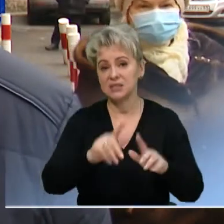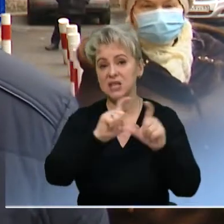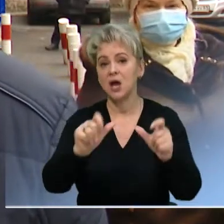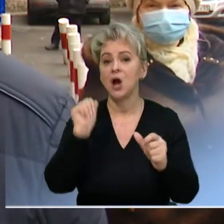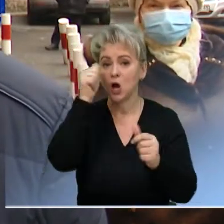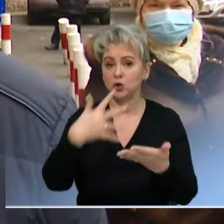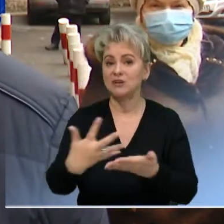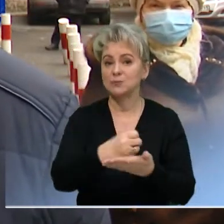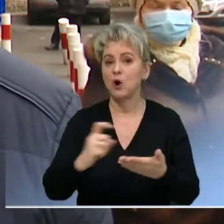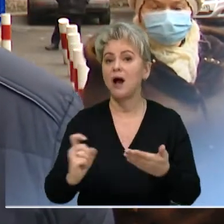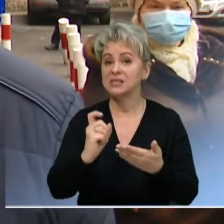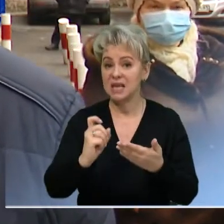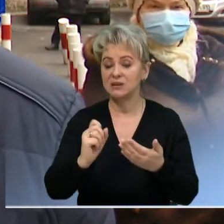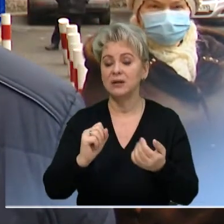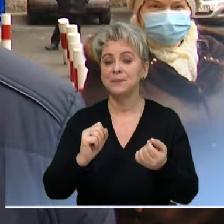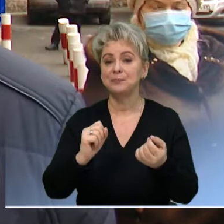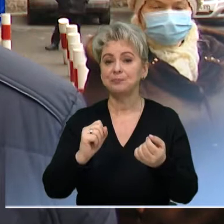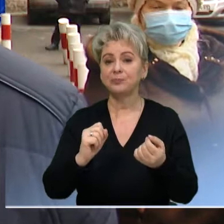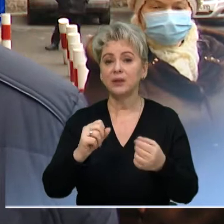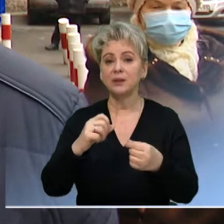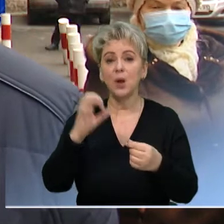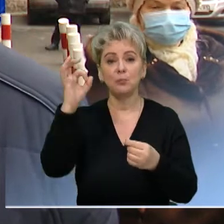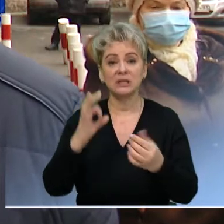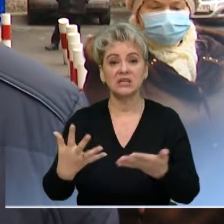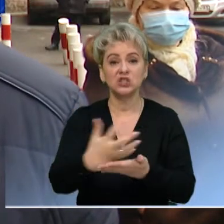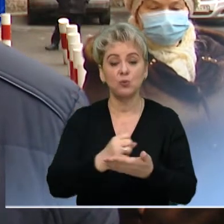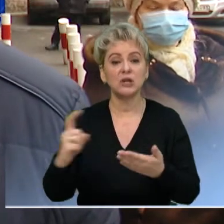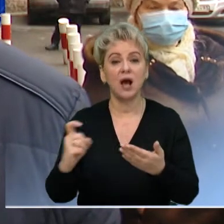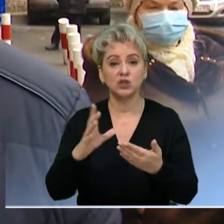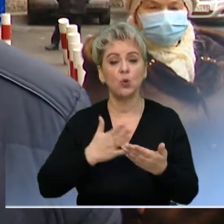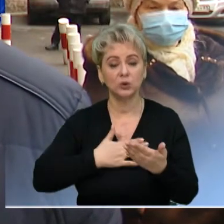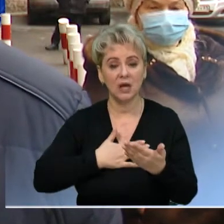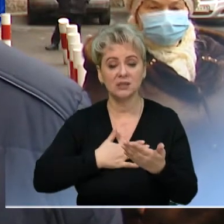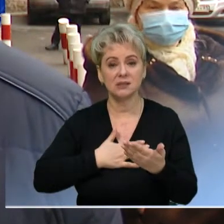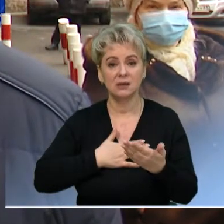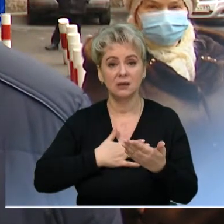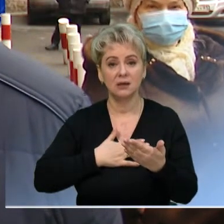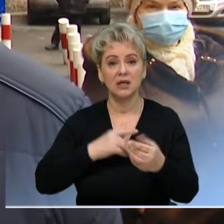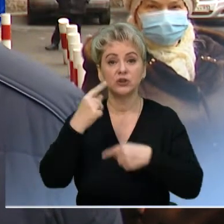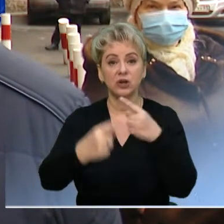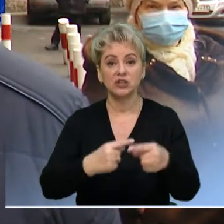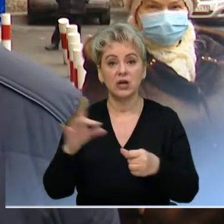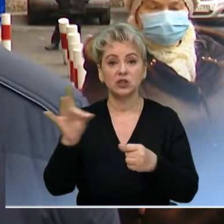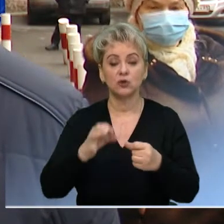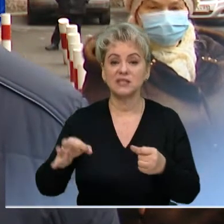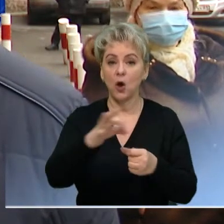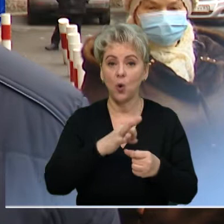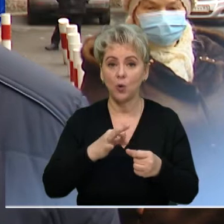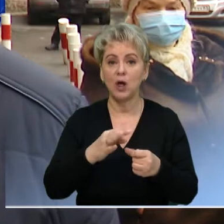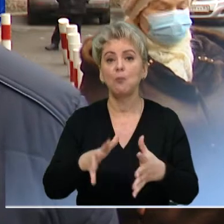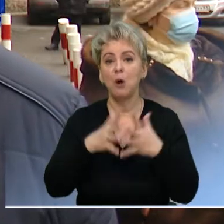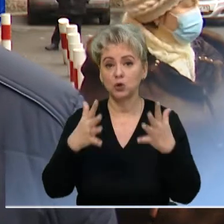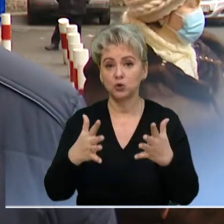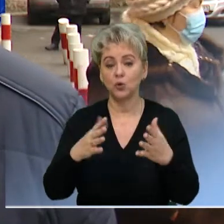годового сбора собственников. Процент сбора собственников у нас традиционно в Ростовской области достаточно